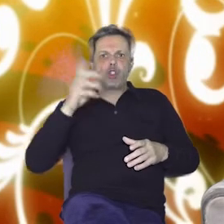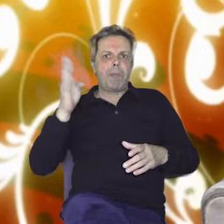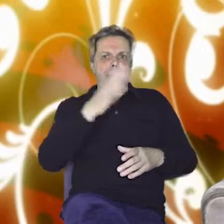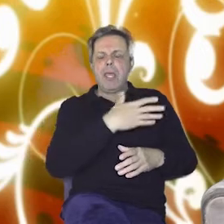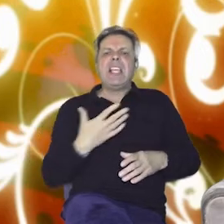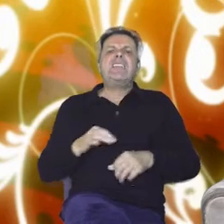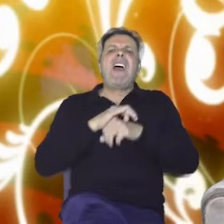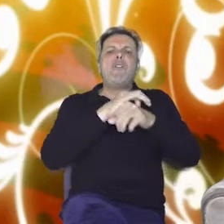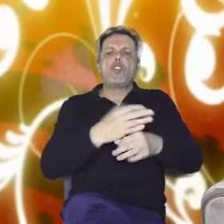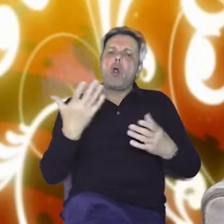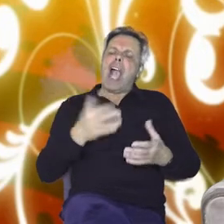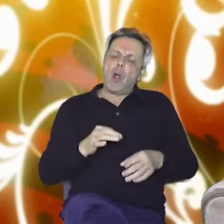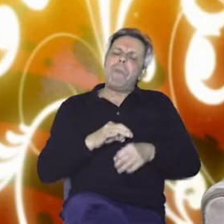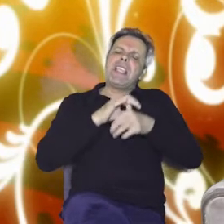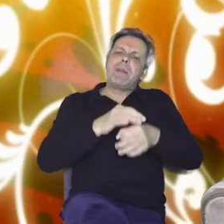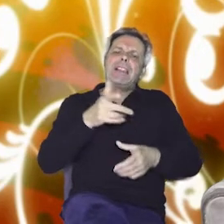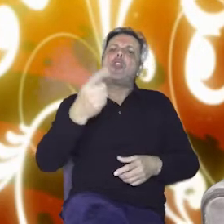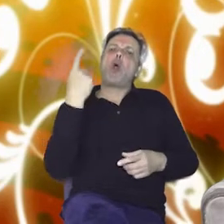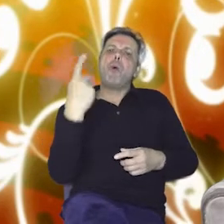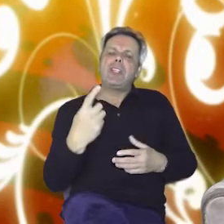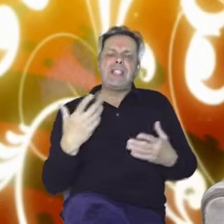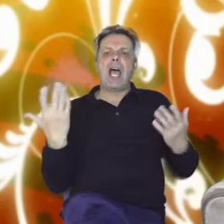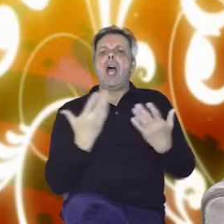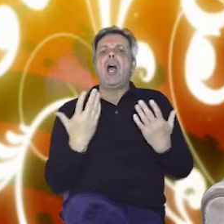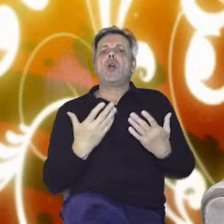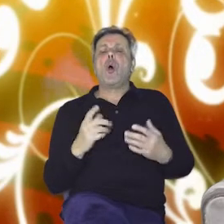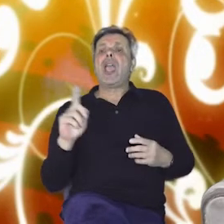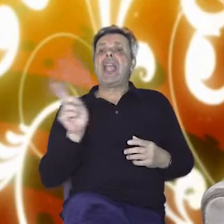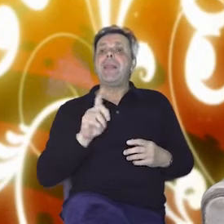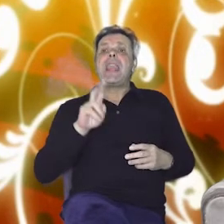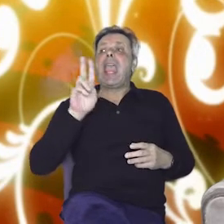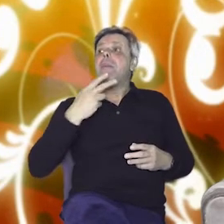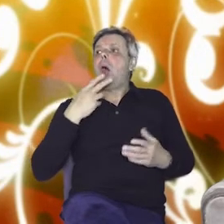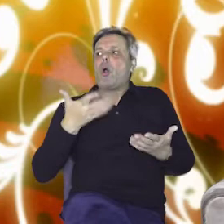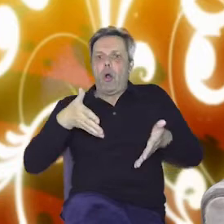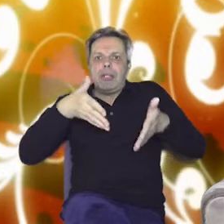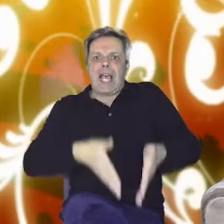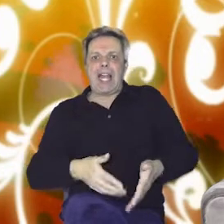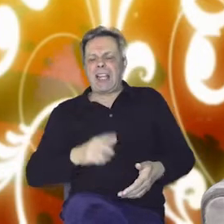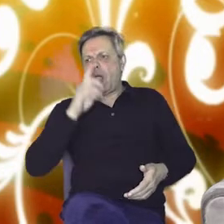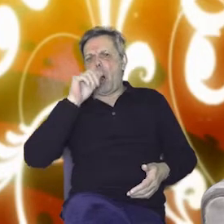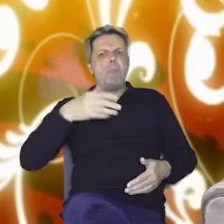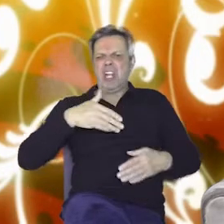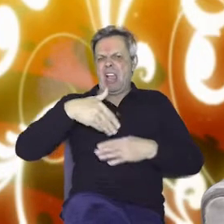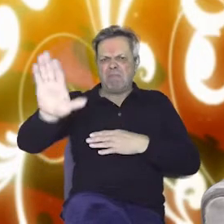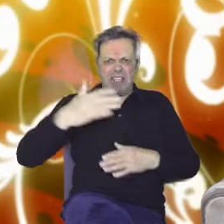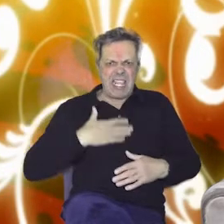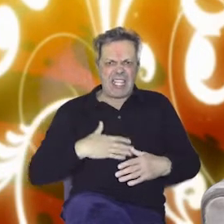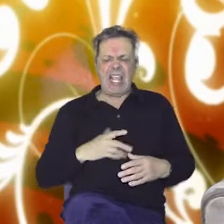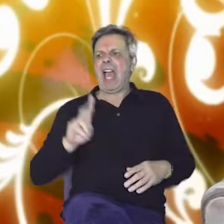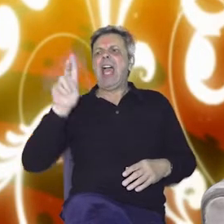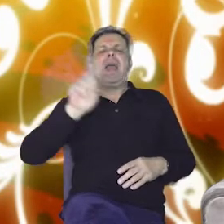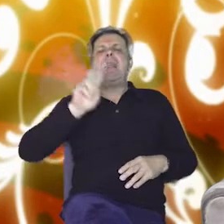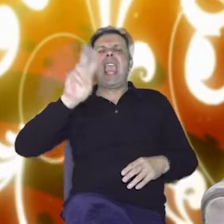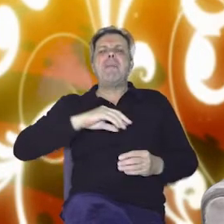da isprate tog pojedinca koga nije imao tko sahraniti, općina ga nije htjela, nije imao obitelji, i